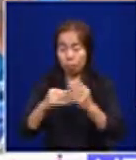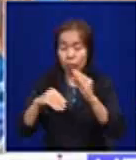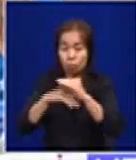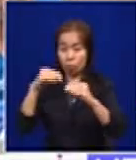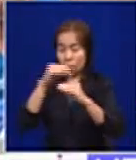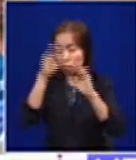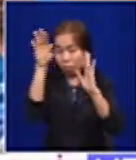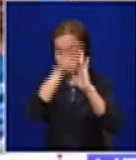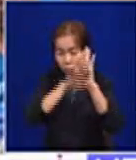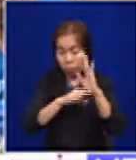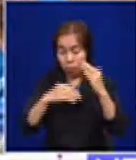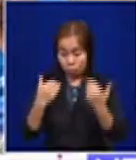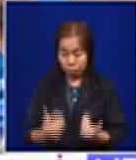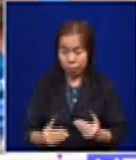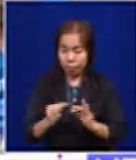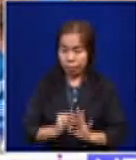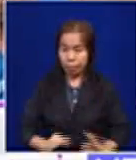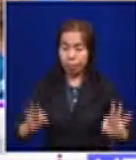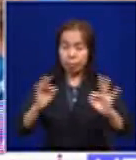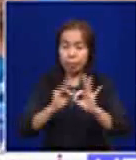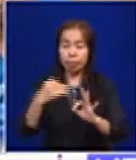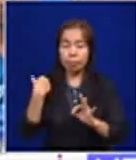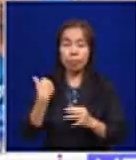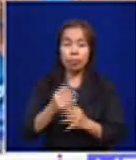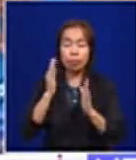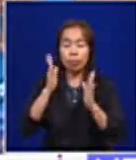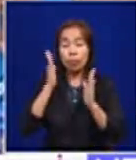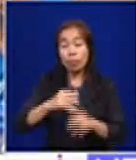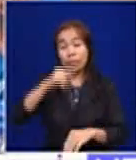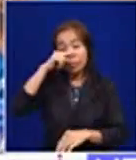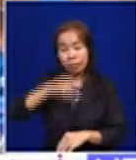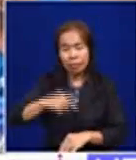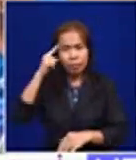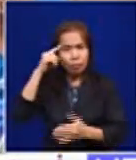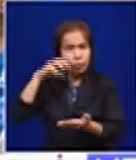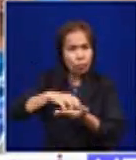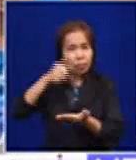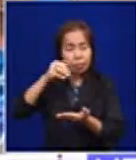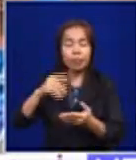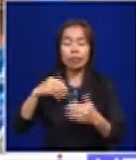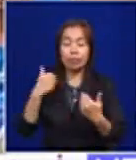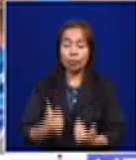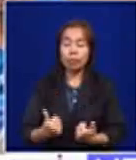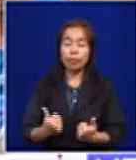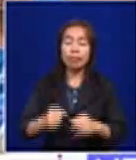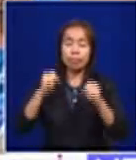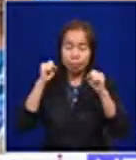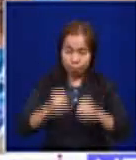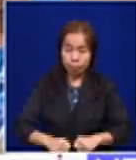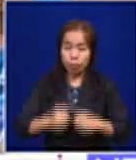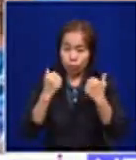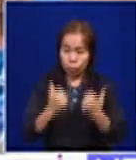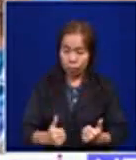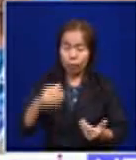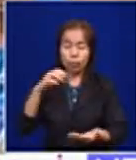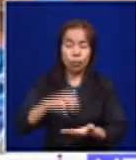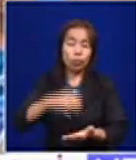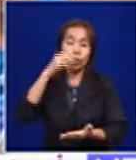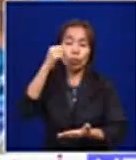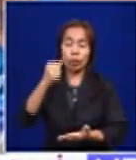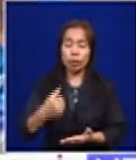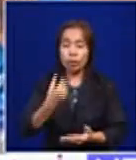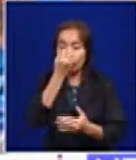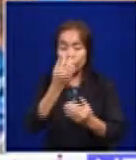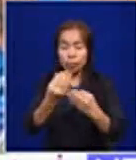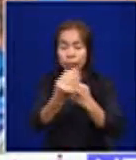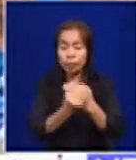แล้ววันนี้ถือว่าเป็นวันสำคัญก็ปกติคนไทยเราก็ถือเลิกถือชัยเอาวันนี้เป็นเลิกเป็นชัยก็เรียกมันเป็นวัน